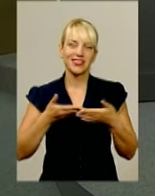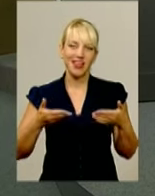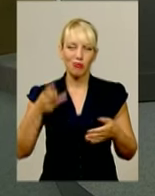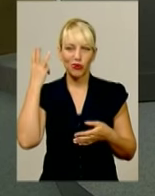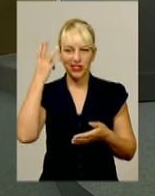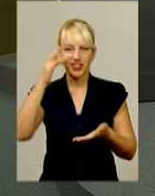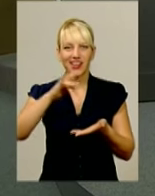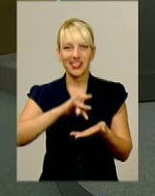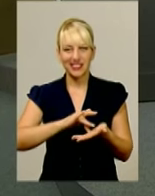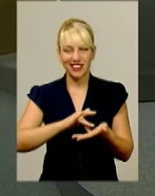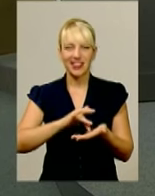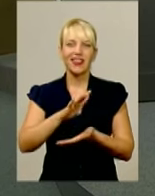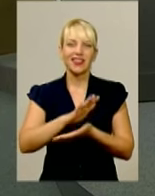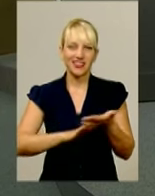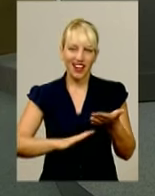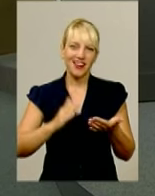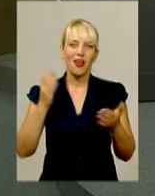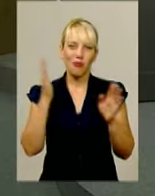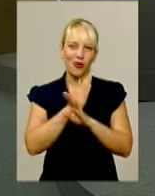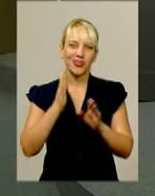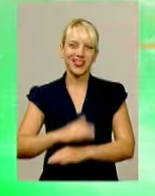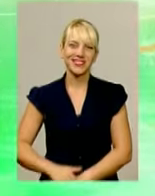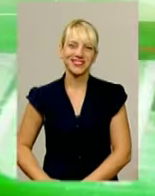телеканалі «Поділля-Центр». Далі – про погоду.